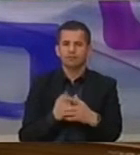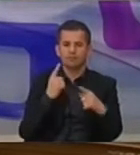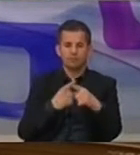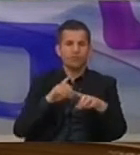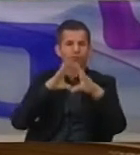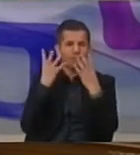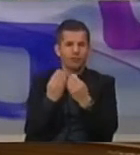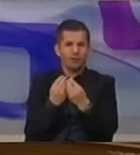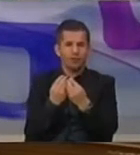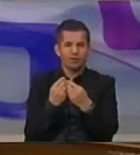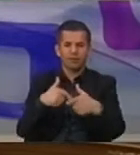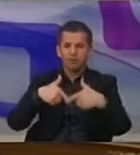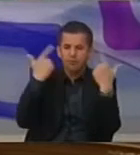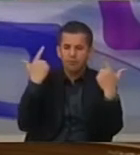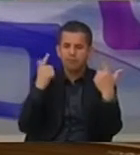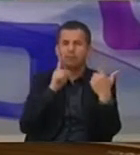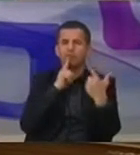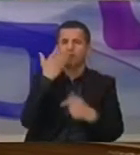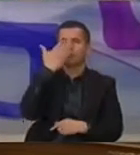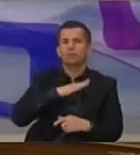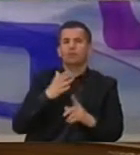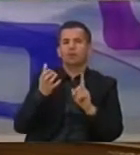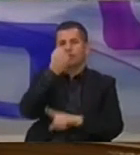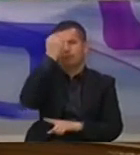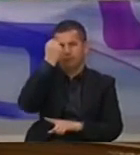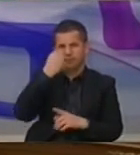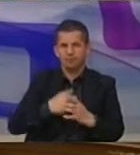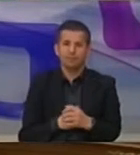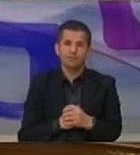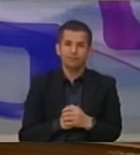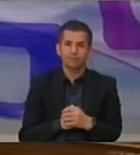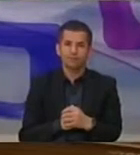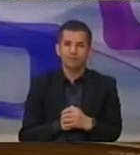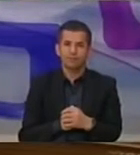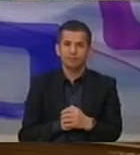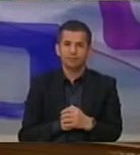instrumente dhe kornizë qartë për arritjen e objektivave.